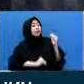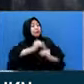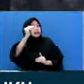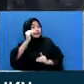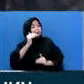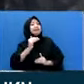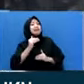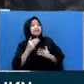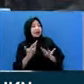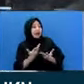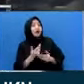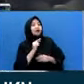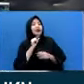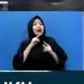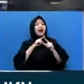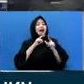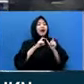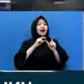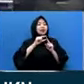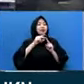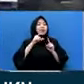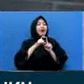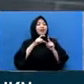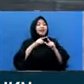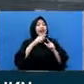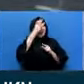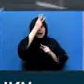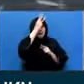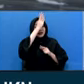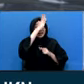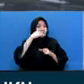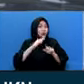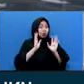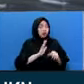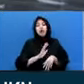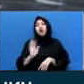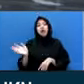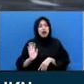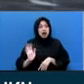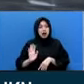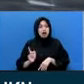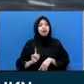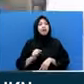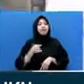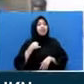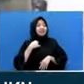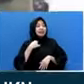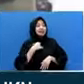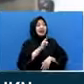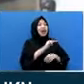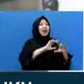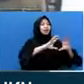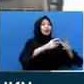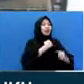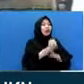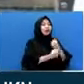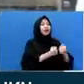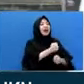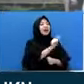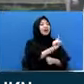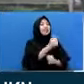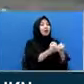tidak hanya dipenuhi oleh asperda Kaltim dari kebutuhan 50 unit kendaraan yang diajukan ke asosiasi pengusaha rental mobil